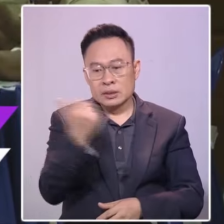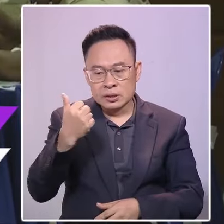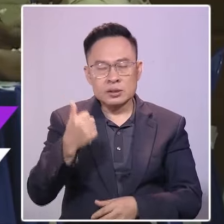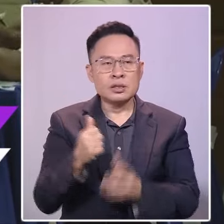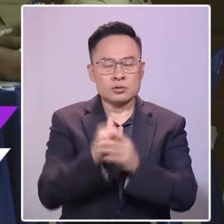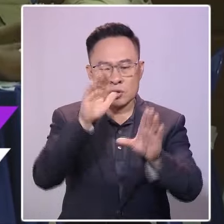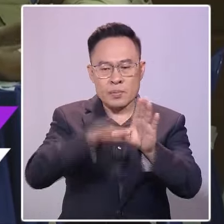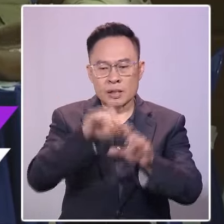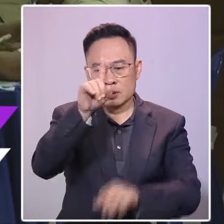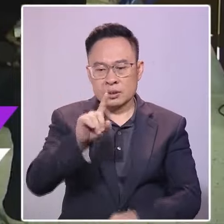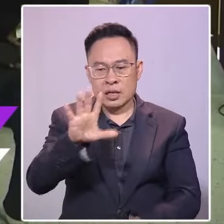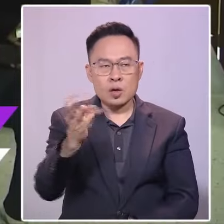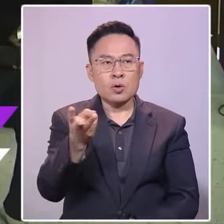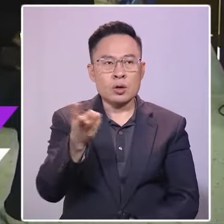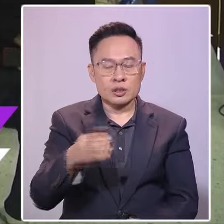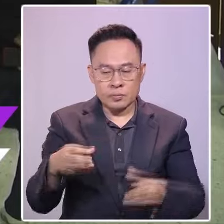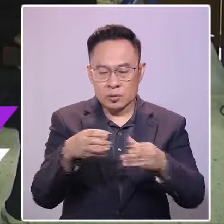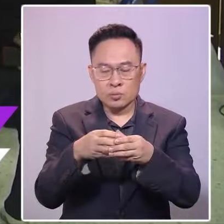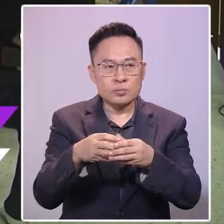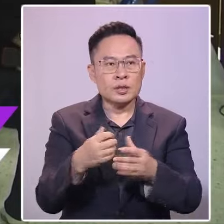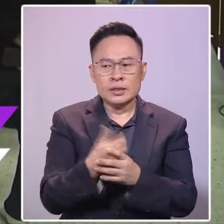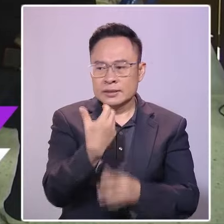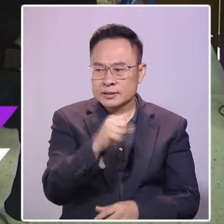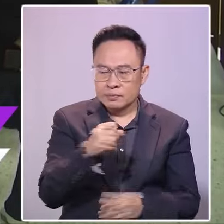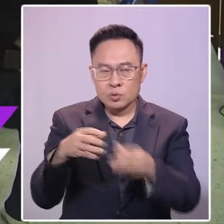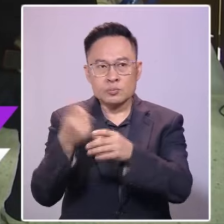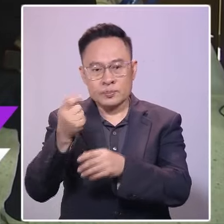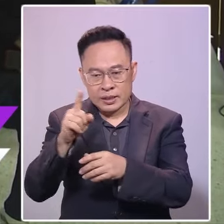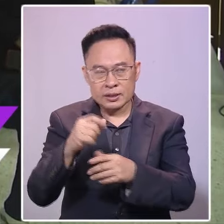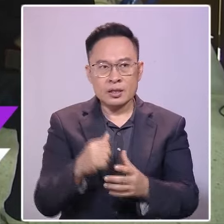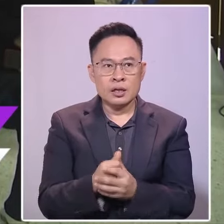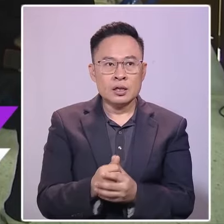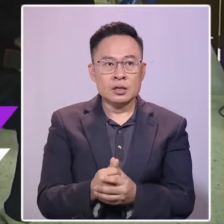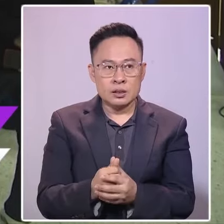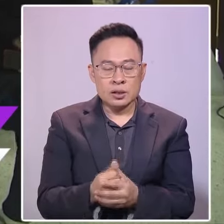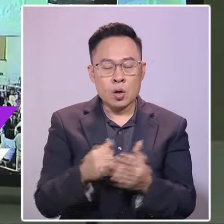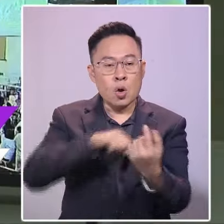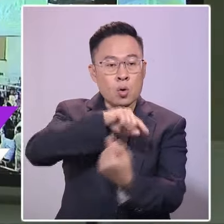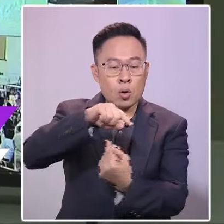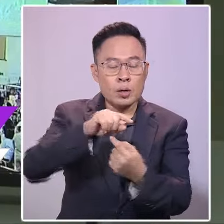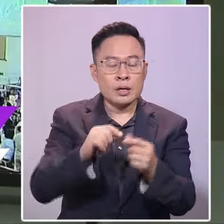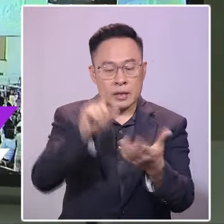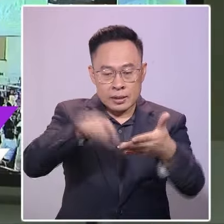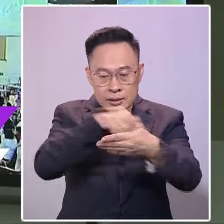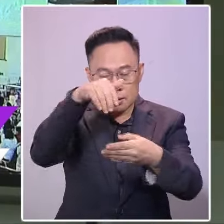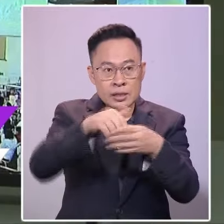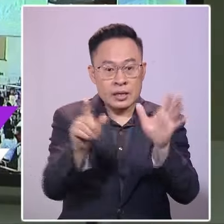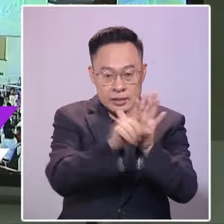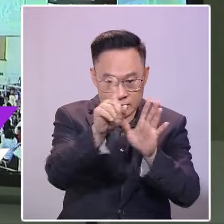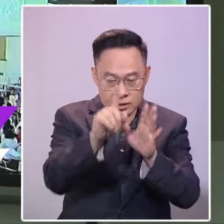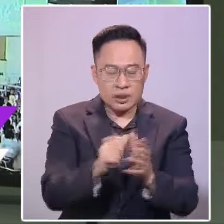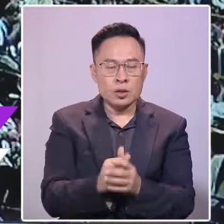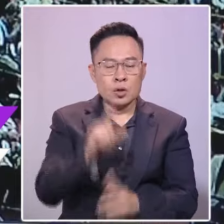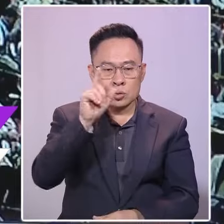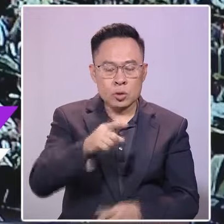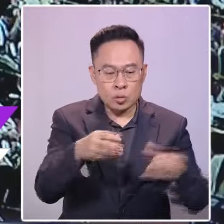5คนคือกลุ่ม10 3คนกลุ่ม11ซึ่งจะเลือกแต่ละกลุ่มเหลือกลุ่มละ5คนได้ในช่วงเช้าส่วนจะไขว้เลือกตัวแทนสมาชิก